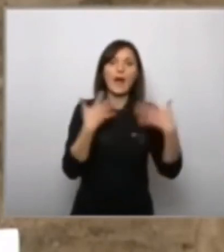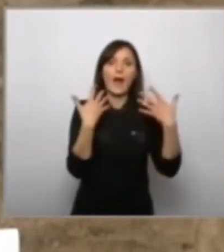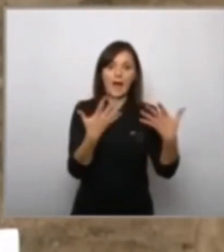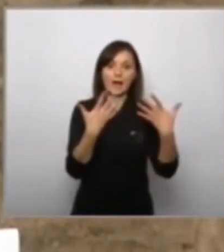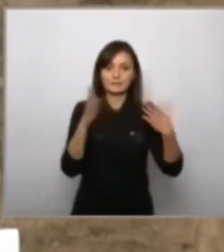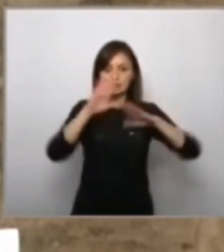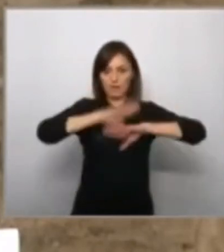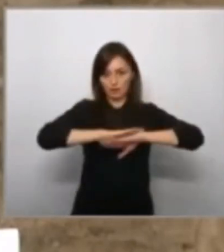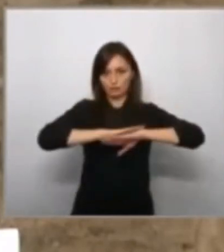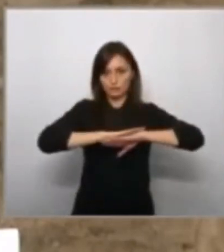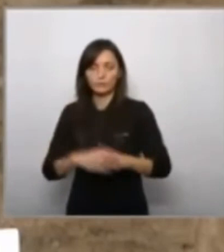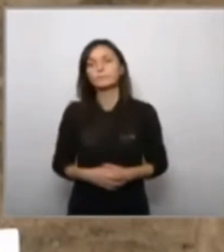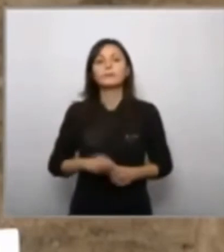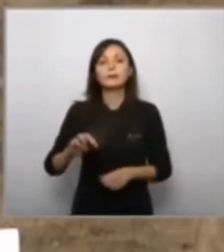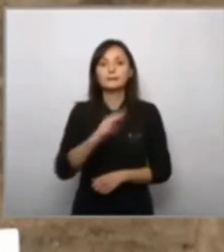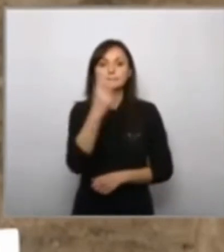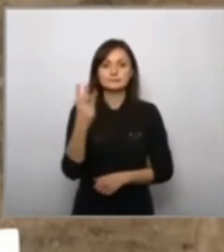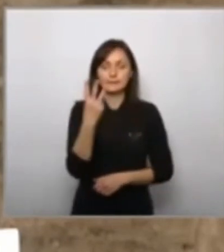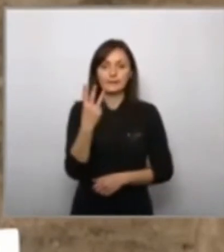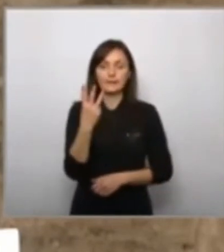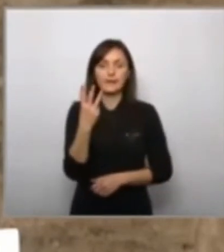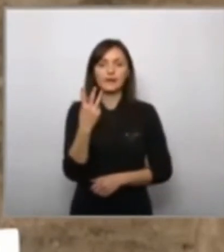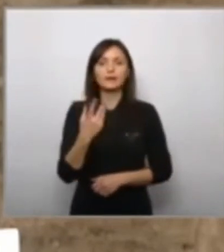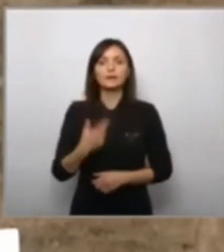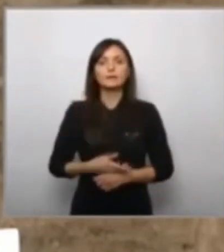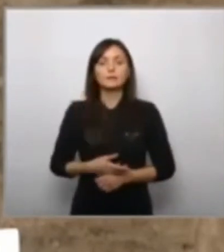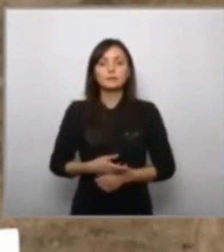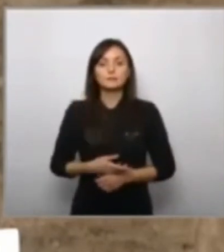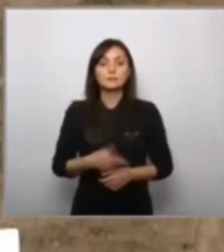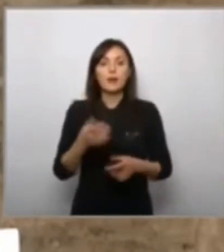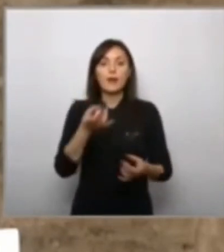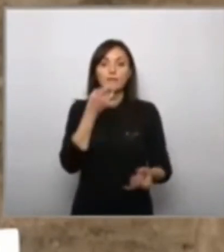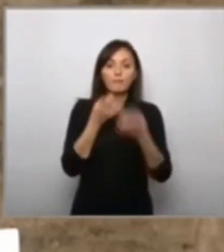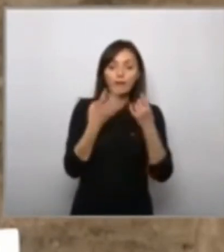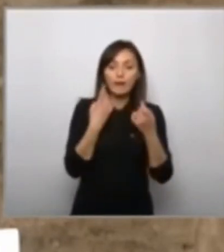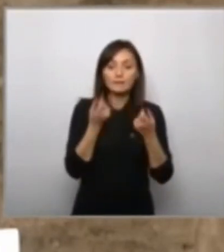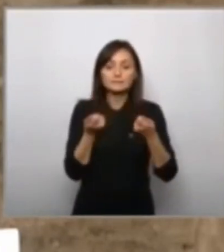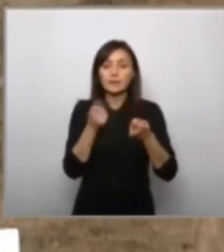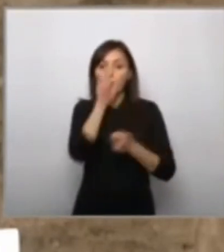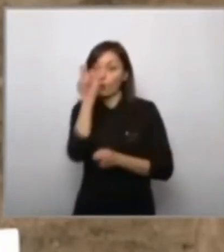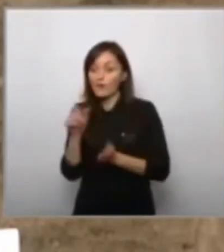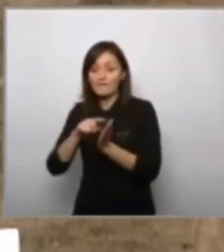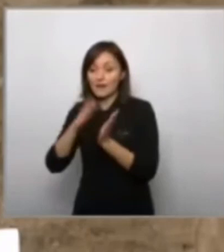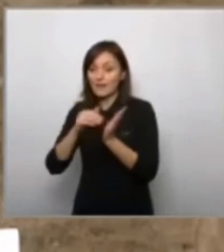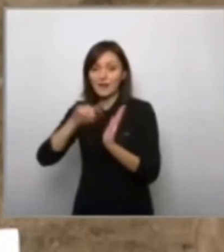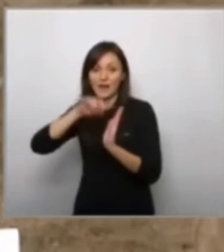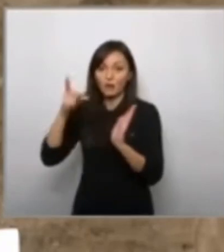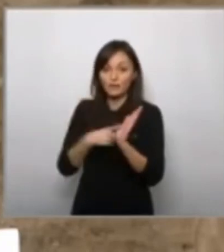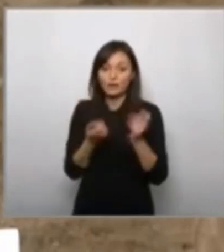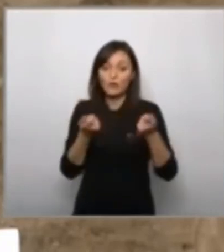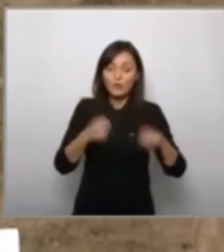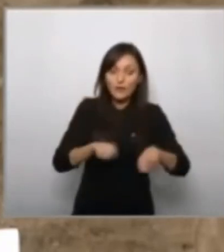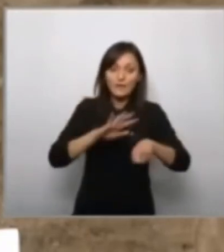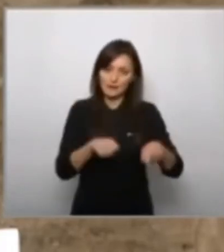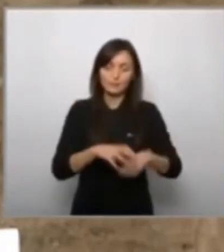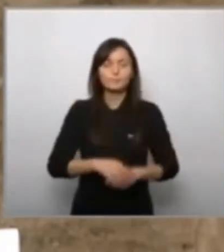de mobilitat nocturna. S'estableix el tancament de l'hostaleria a tota la Comunitat Valenciana a partir de les 5